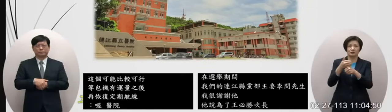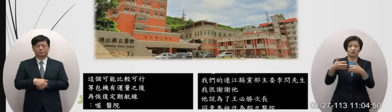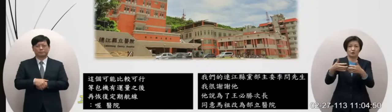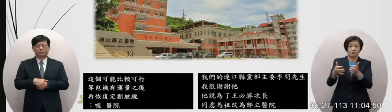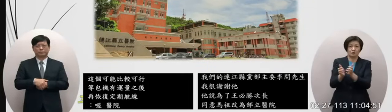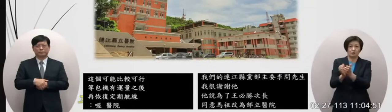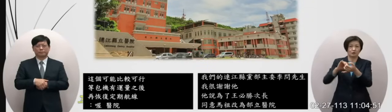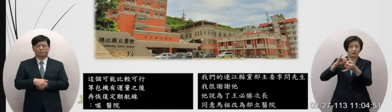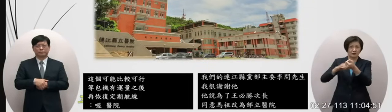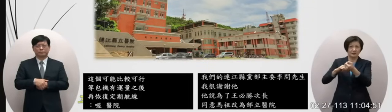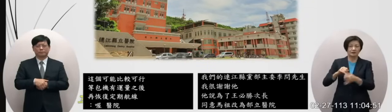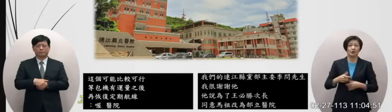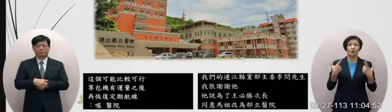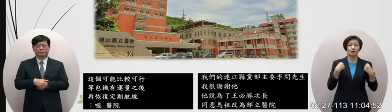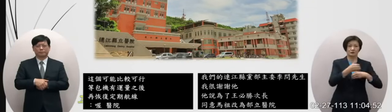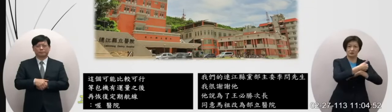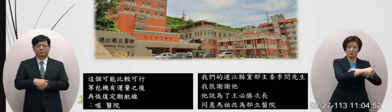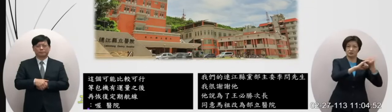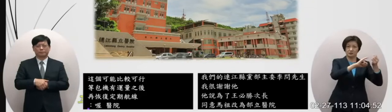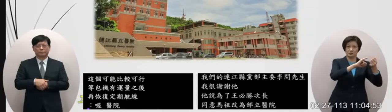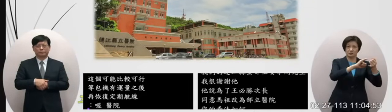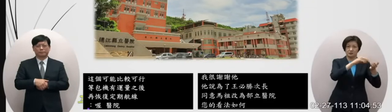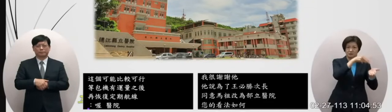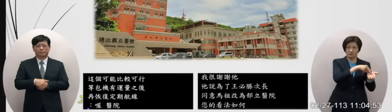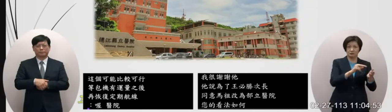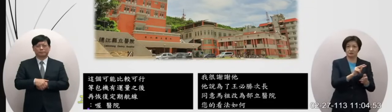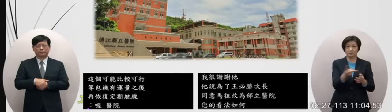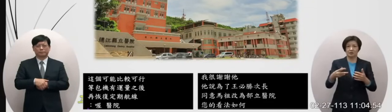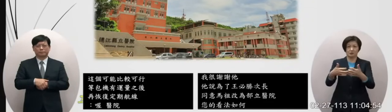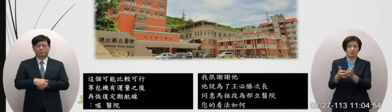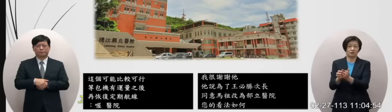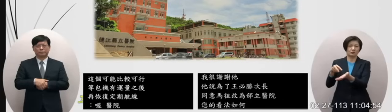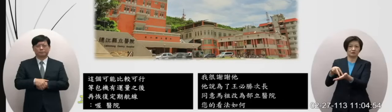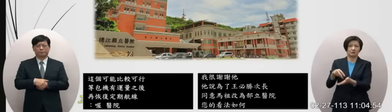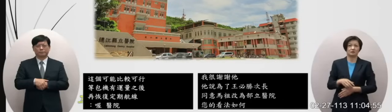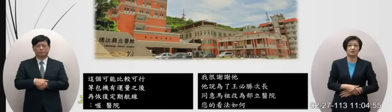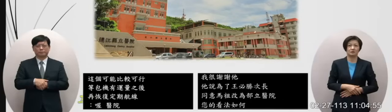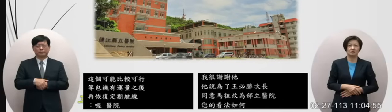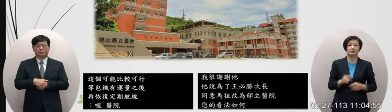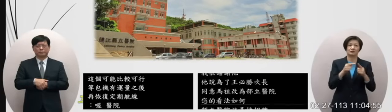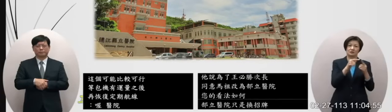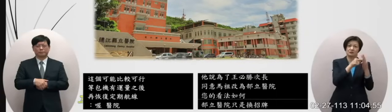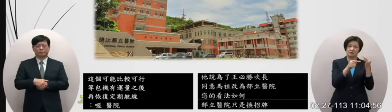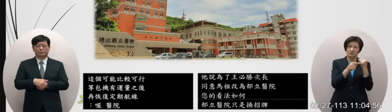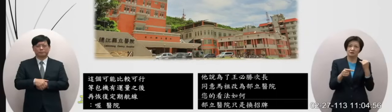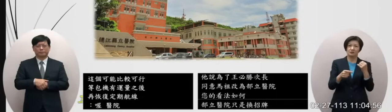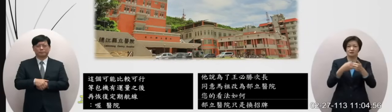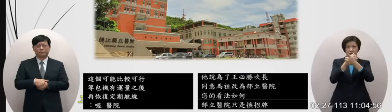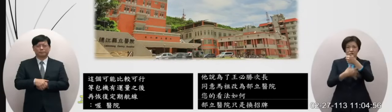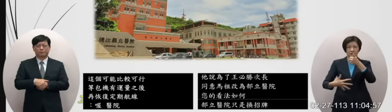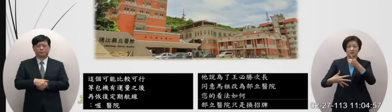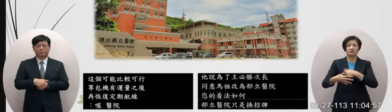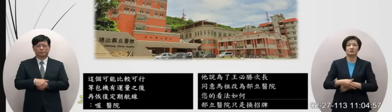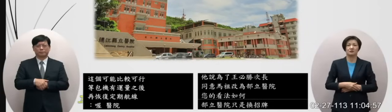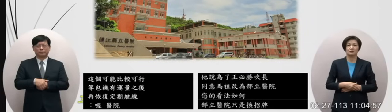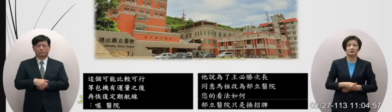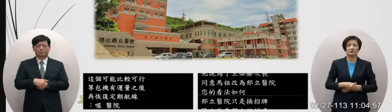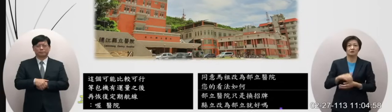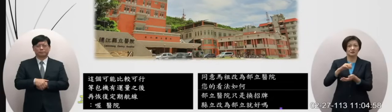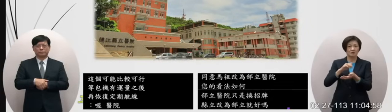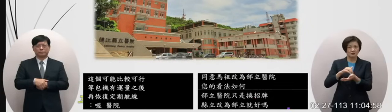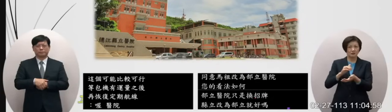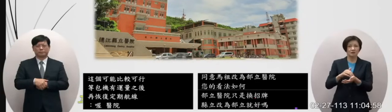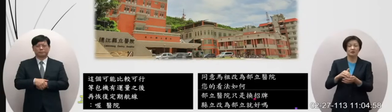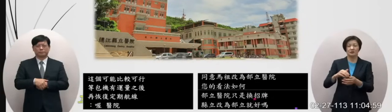字改为布立就好了吗？不是这样哦。人员组织编制，厂医药